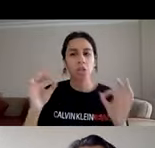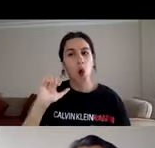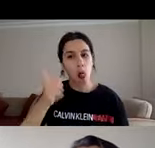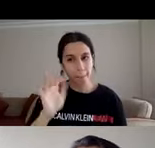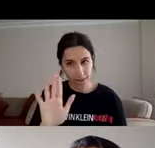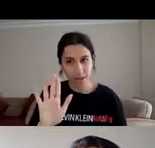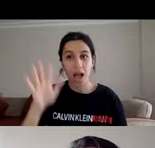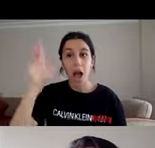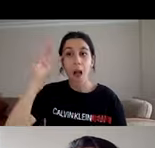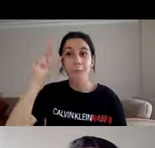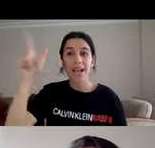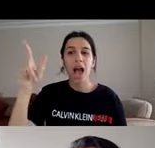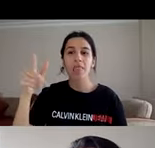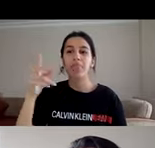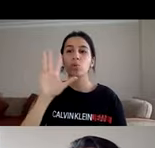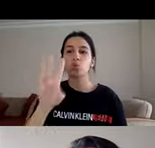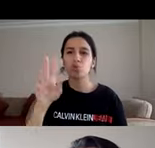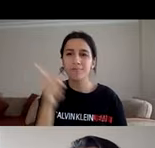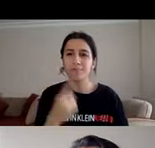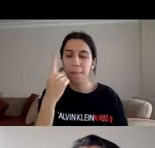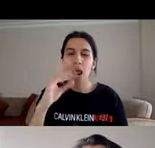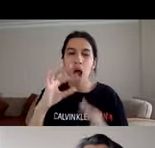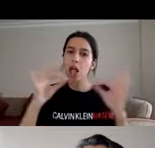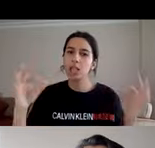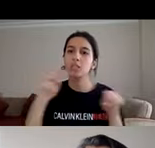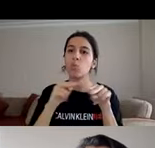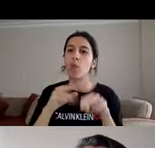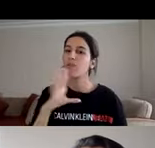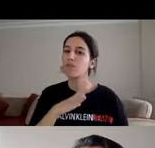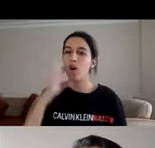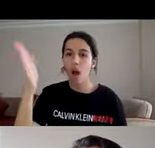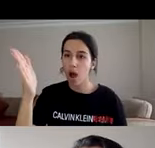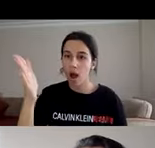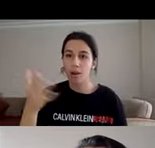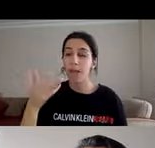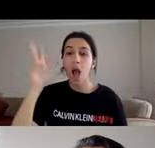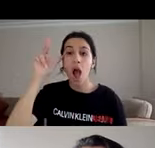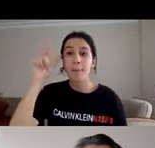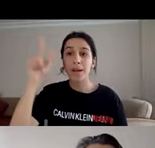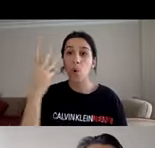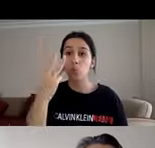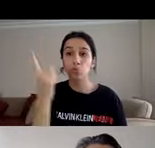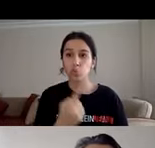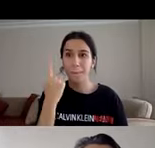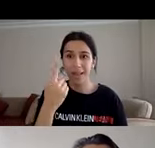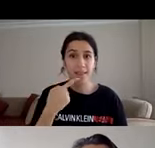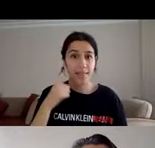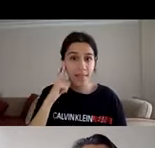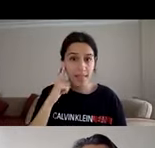nüfusunun üçte biri altyazıdan faydalanıyormuş. Peki Amerikan nüfusunun üçte biri işitme kısıtları olan kişiler mi? Hayır